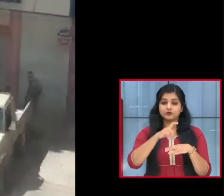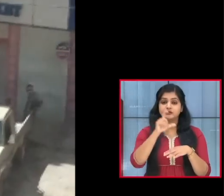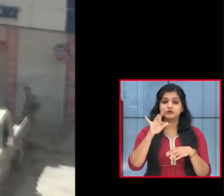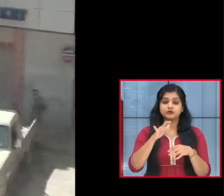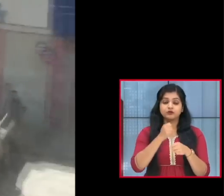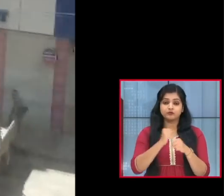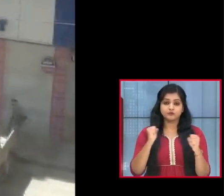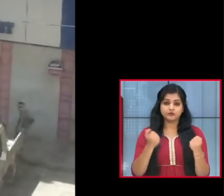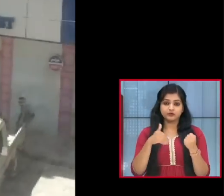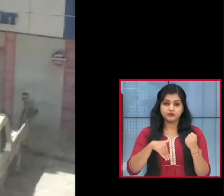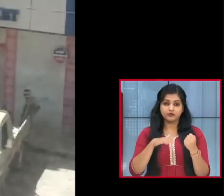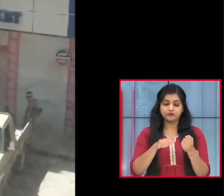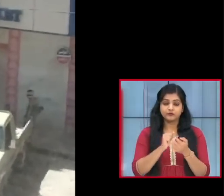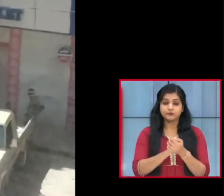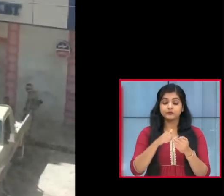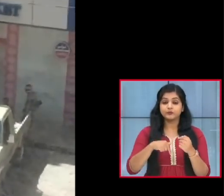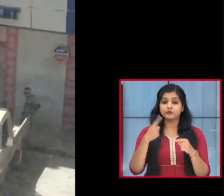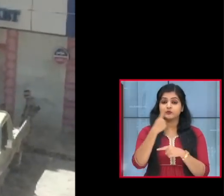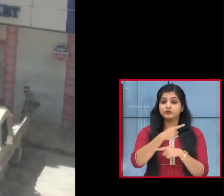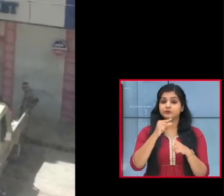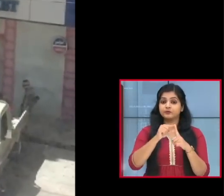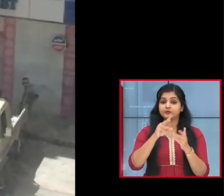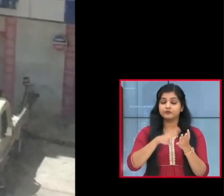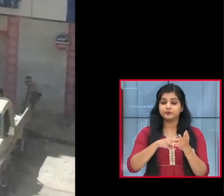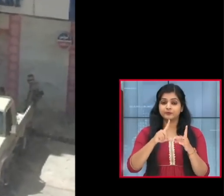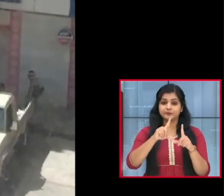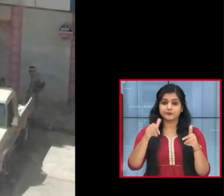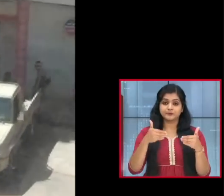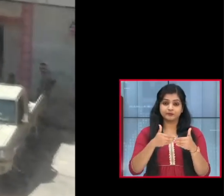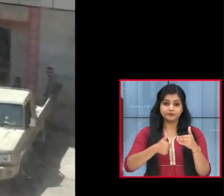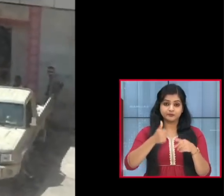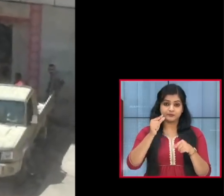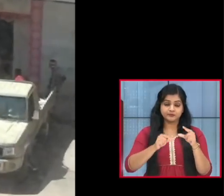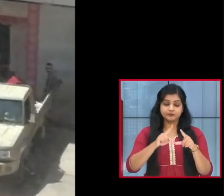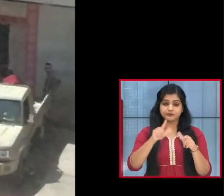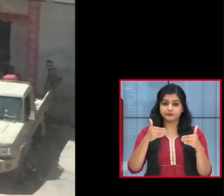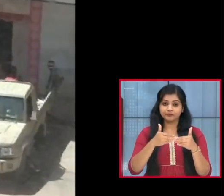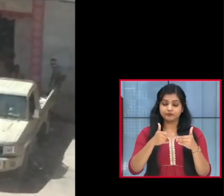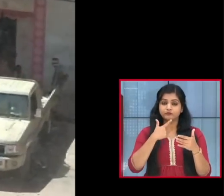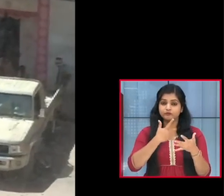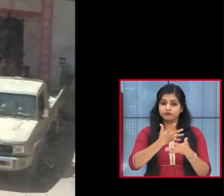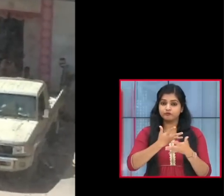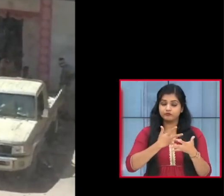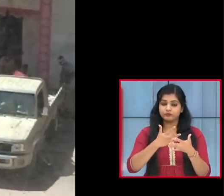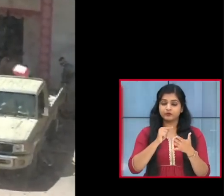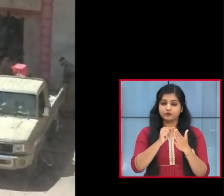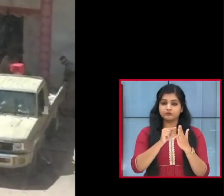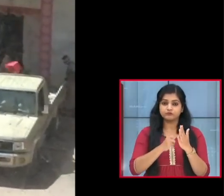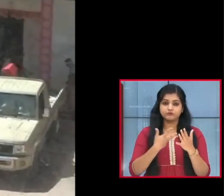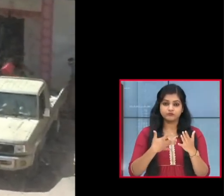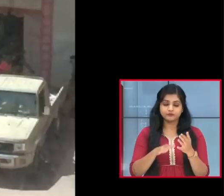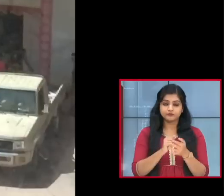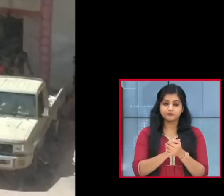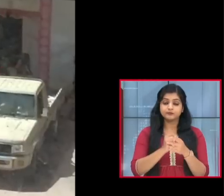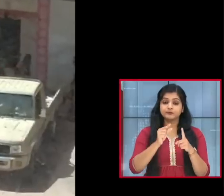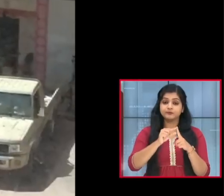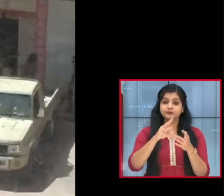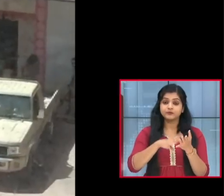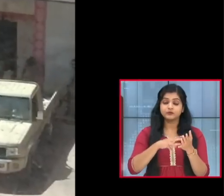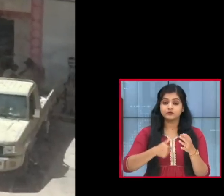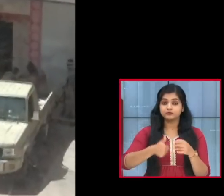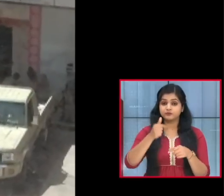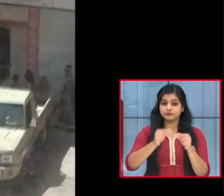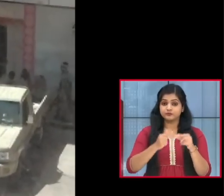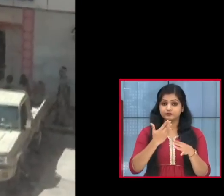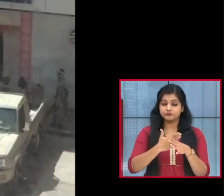ഇപ്പോൾ നടത്തുന്നത്. ഇന്ന് പ്രധാനമന്ത്രി വിളിച്ച ഉന്നതതല യോഗം ഇതുമായി ബന്ധപ്പെട്ടിട്ടുള്ള പരിപാടികൾ വിലയിരുത്തി. പ്രധാനമന്ത്രി